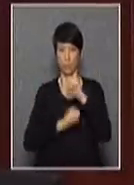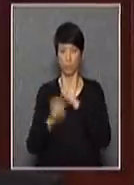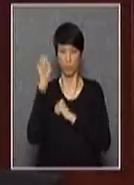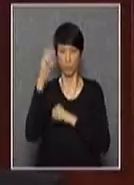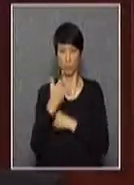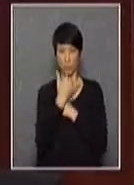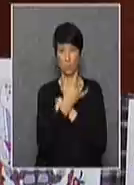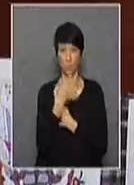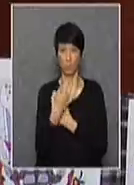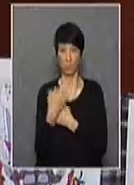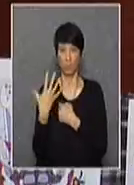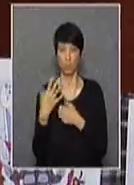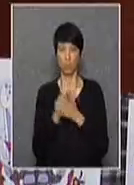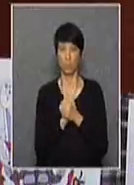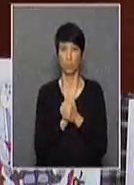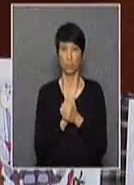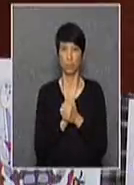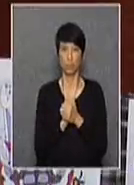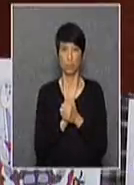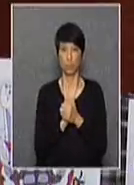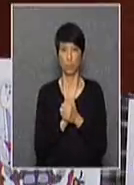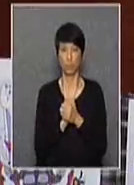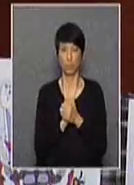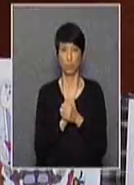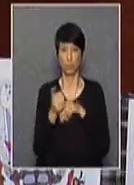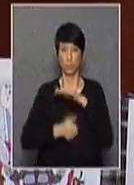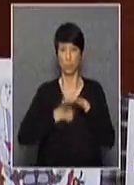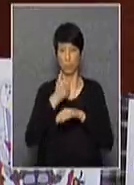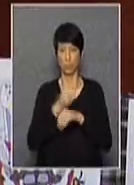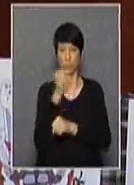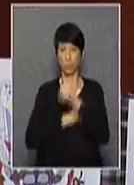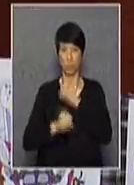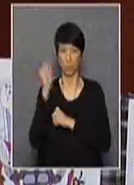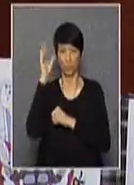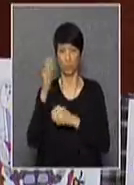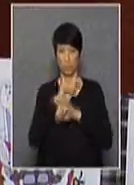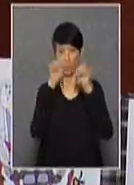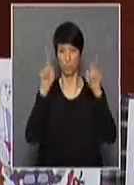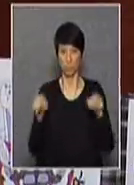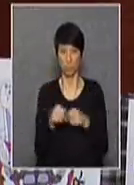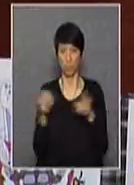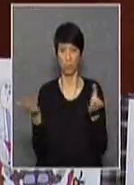修正案。 主席，我動議通過會議講稿附錄上的第